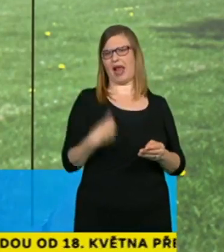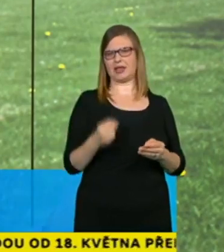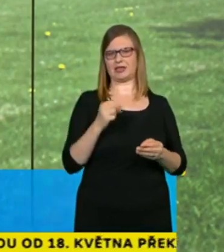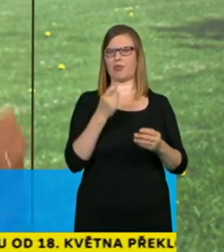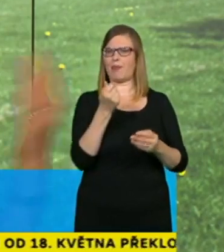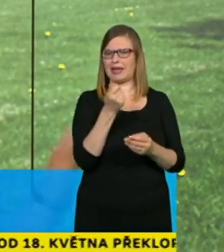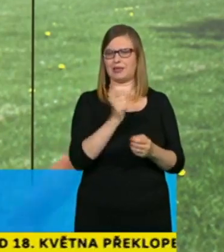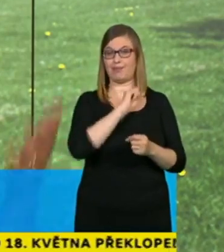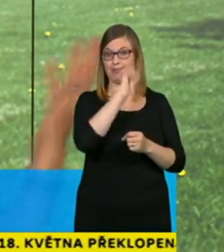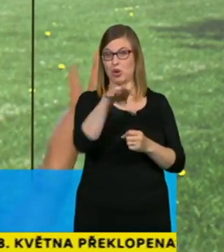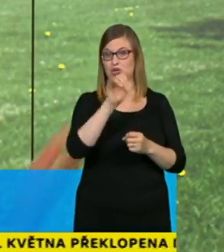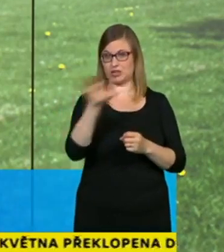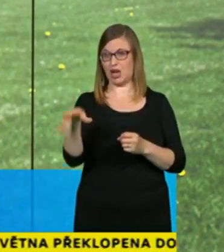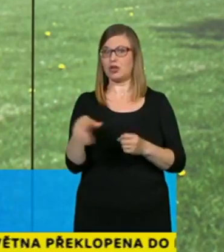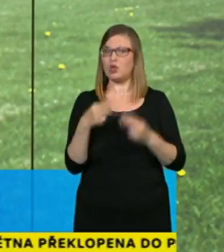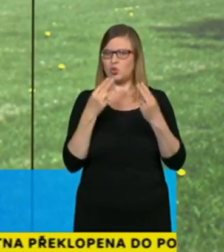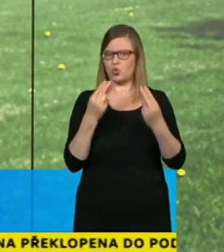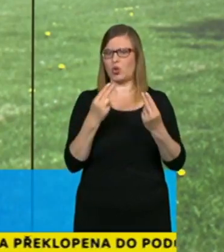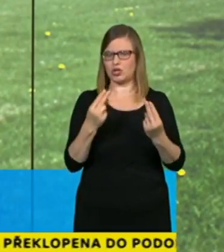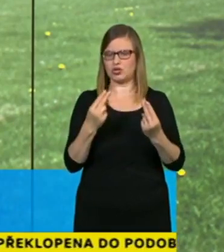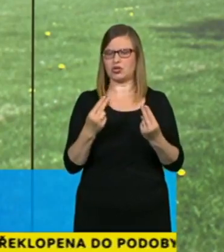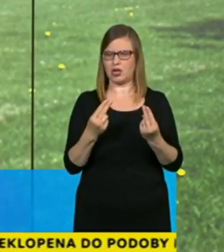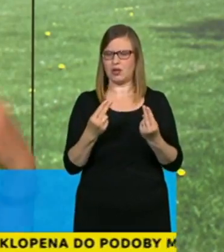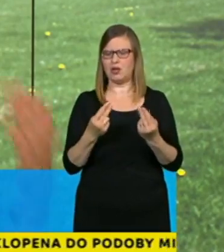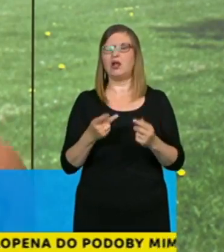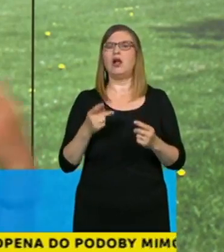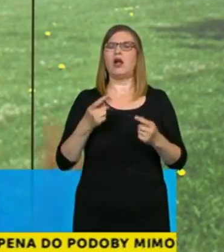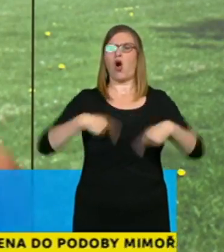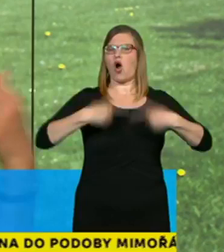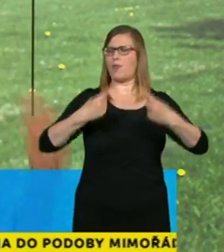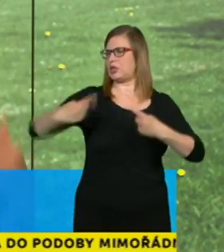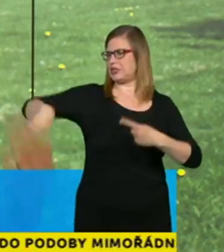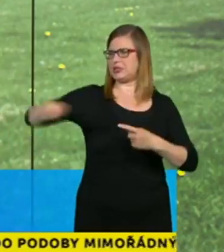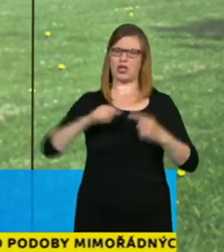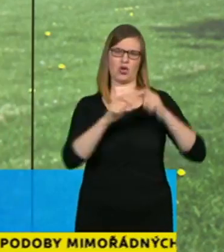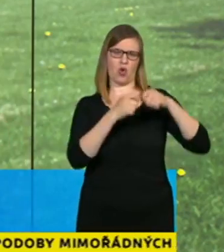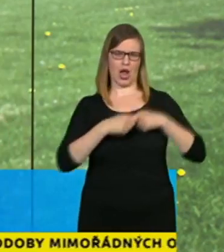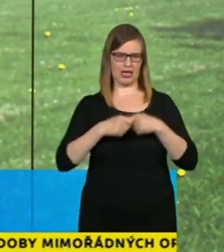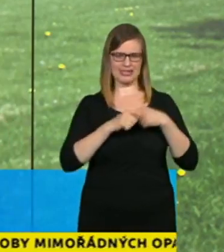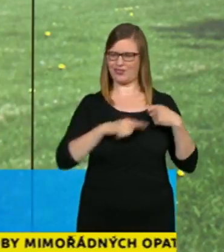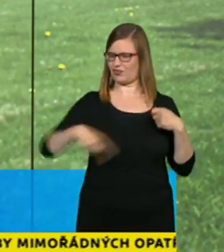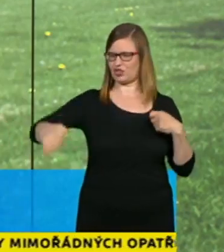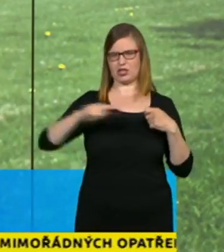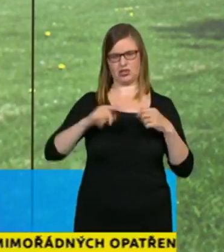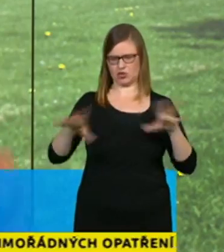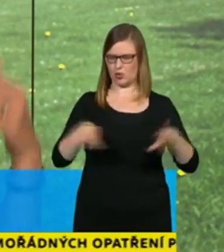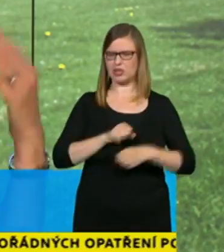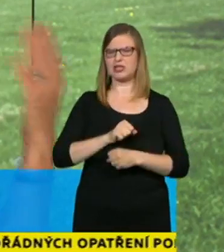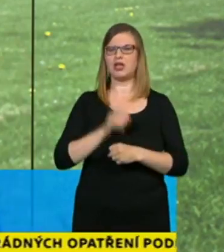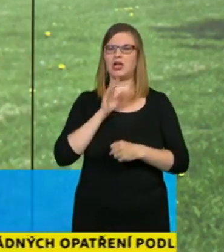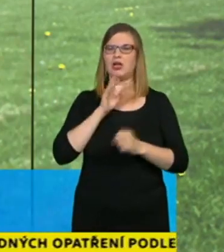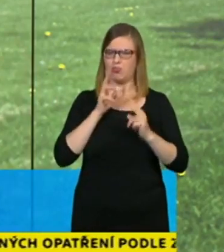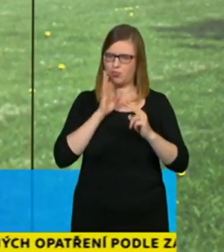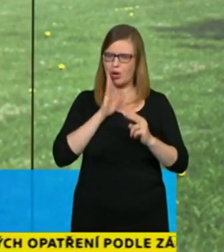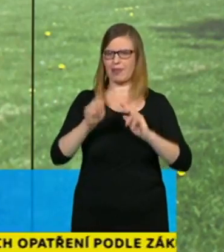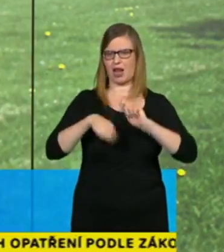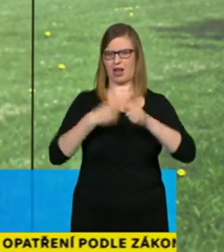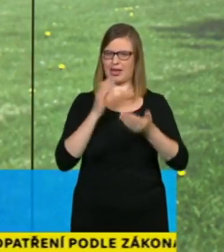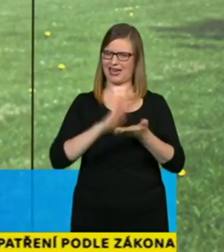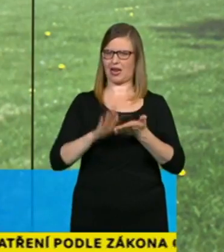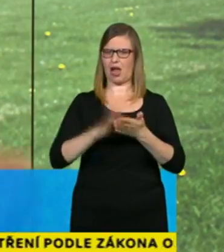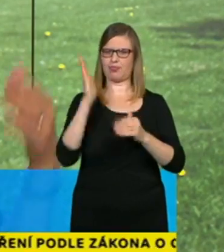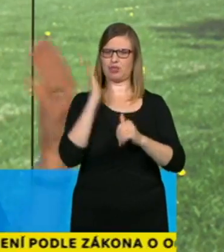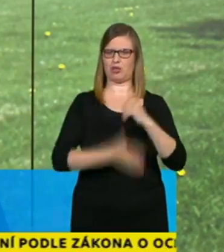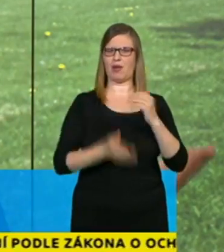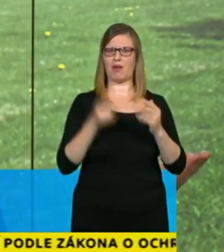si myslím, že 25, byla jsem ráda, že i opozice to hodnotila, funguje skutečně velmi rychle. Celá řada tam byla